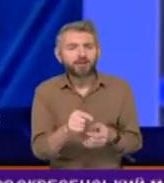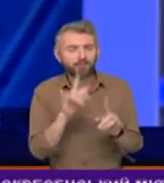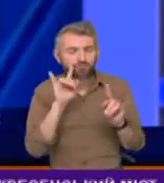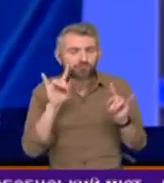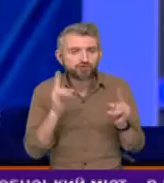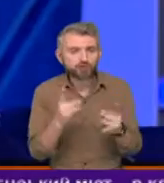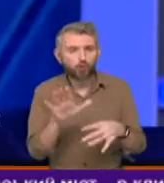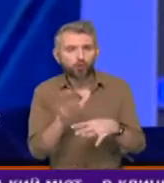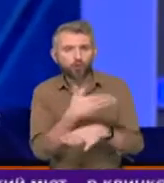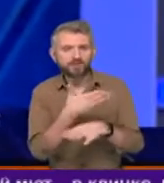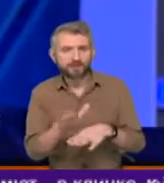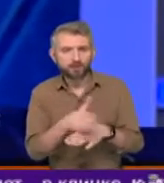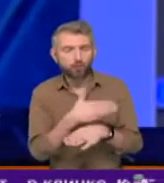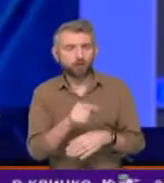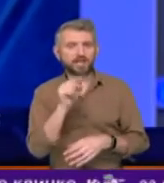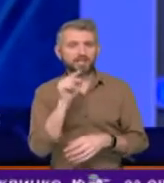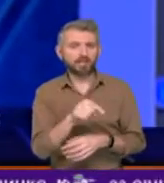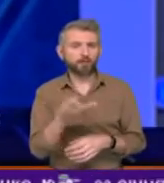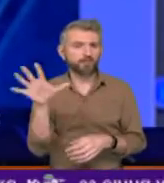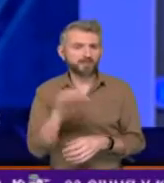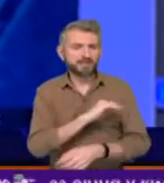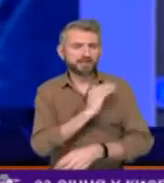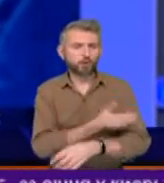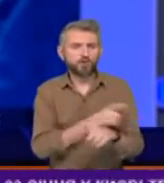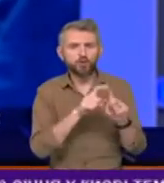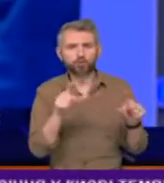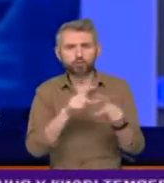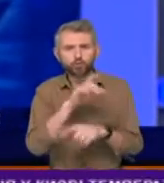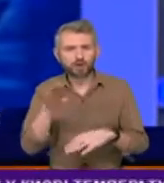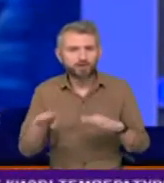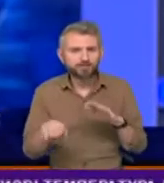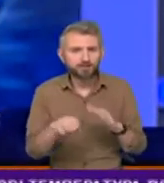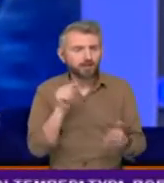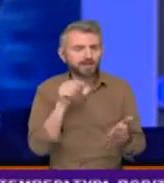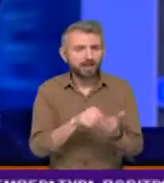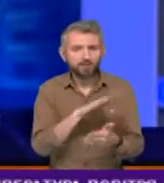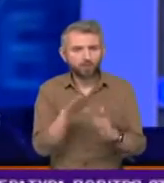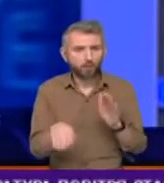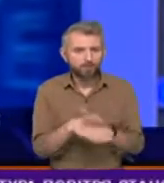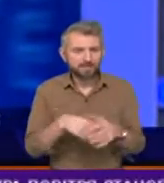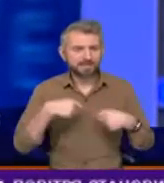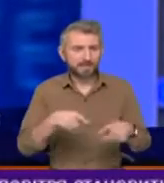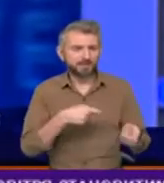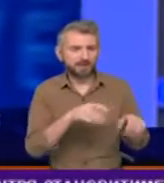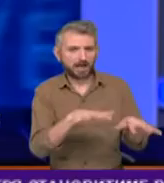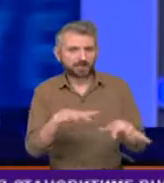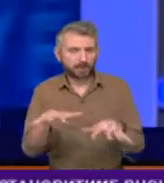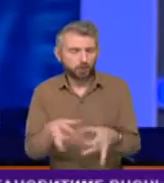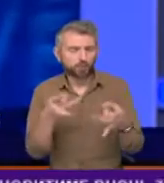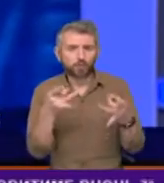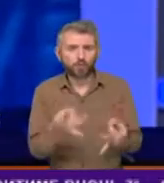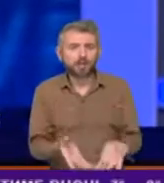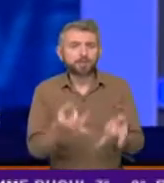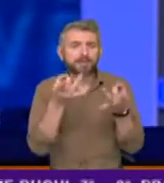чітко розділено, і там всі силові структури не підпадають під цю децентралізацію. Просто